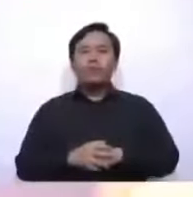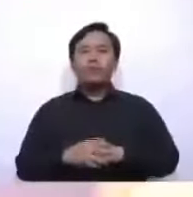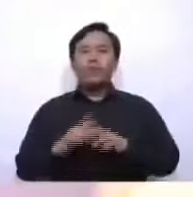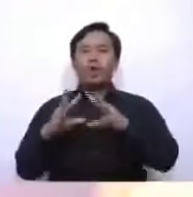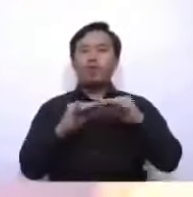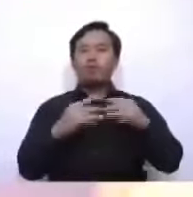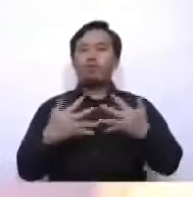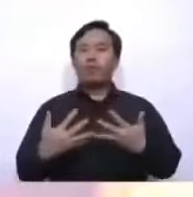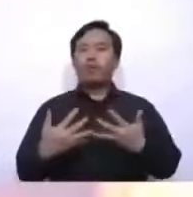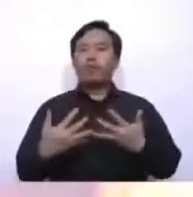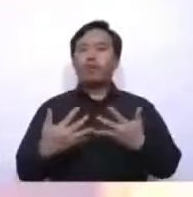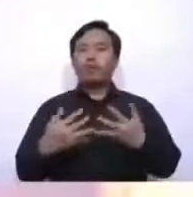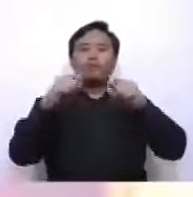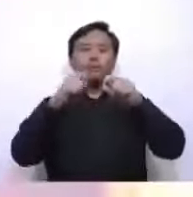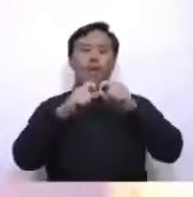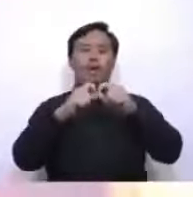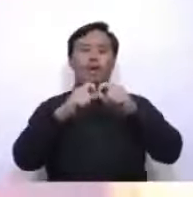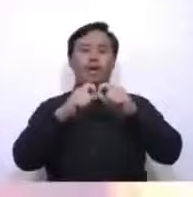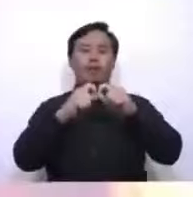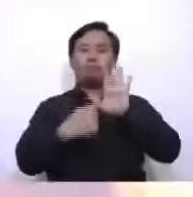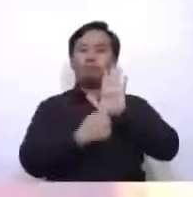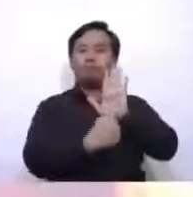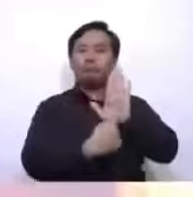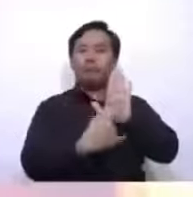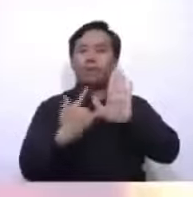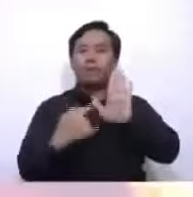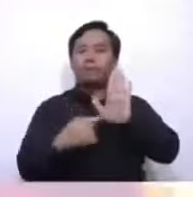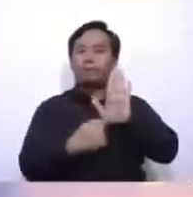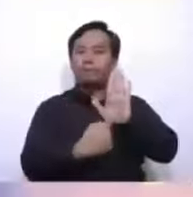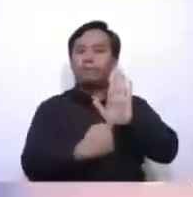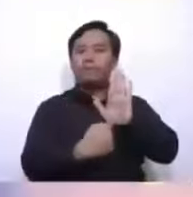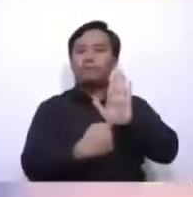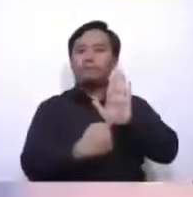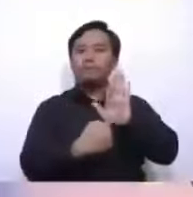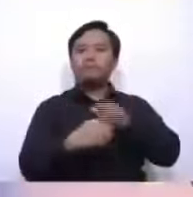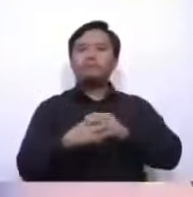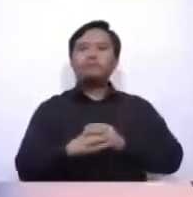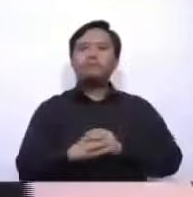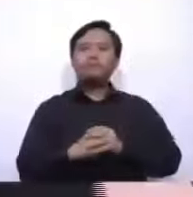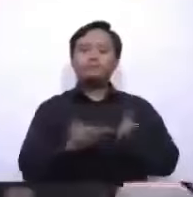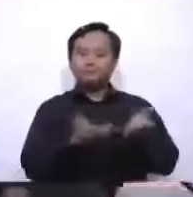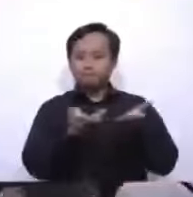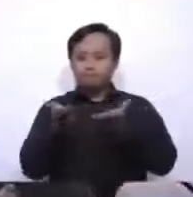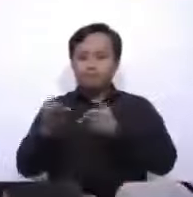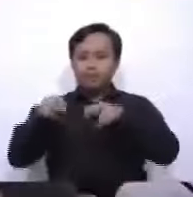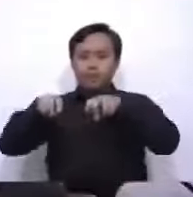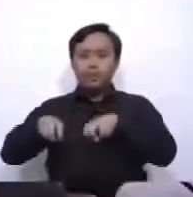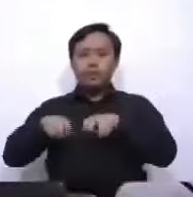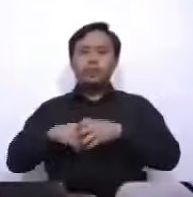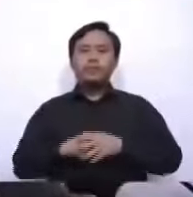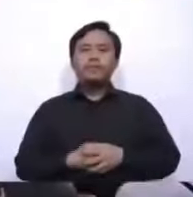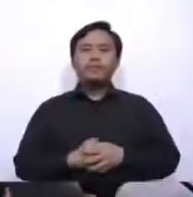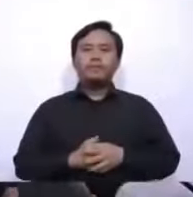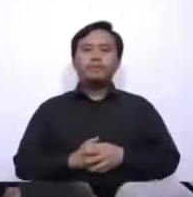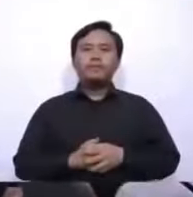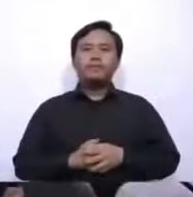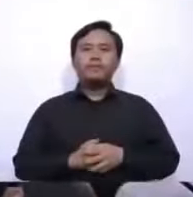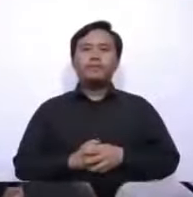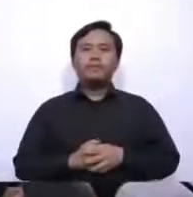Hurufnya adalah B. Mohon ditujukan ke kamera, Pak. Ke kamera, ya, silakan. Silakan kembali ke tempat. Untuk huruf